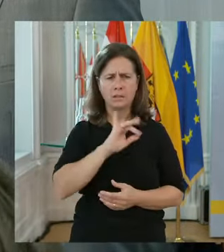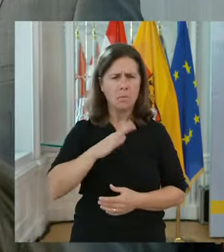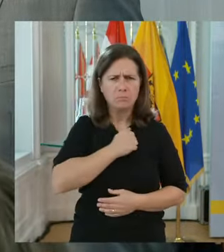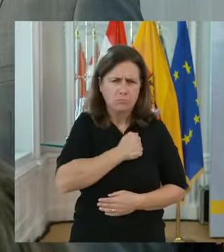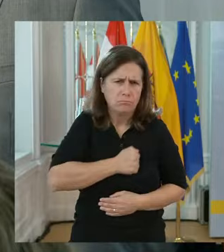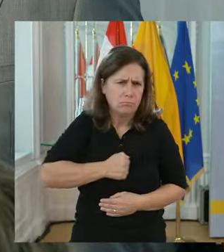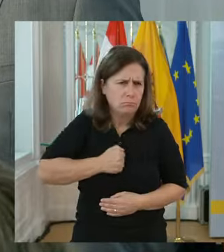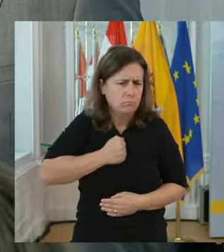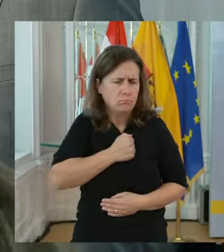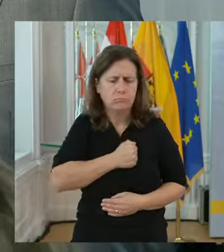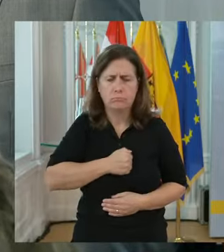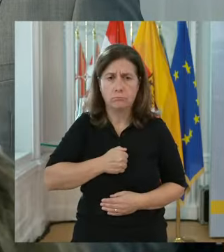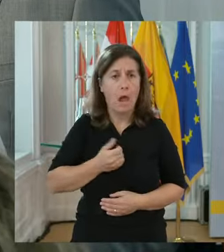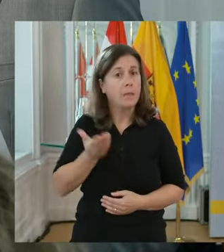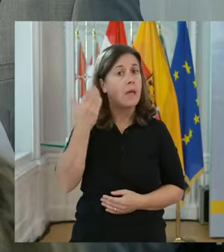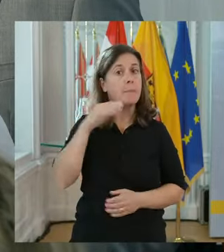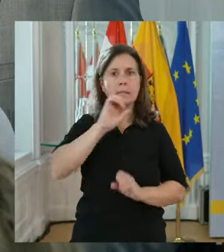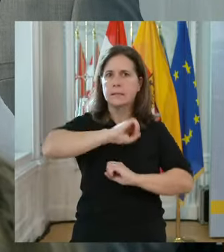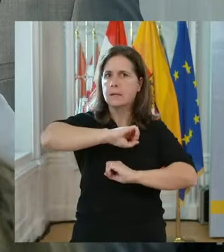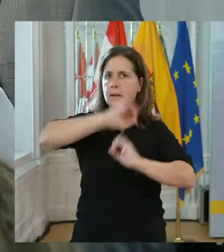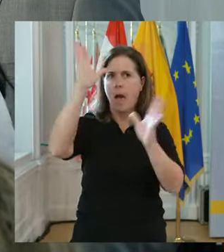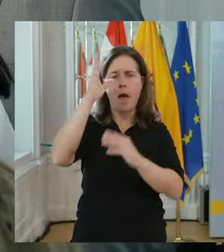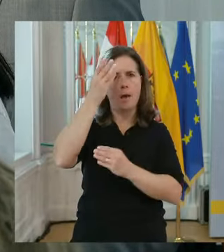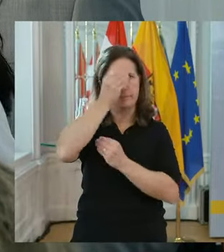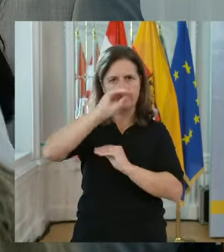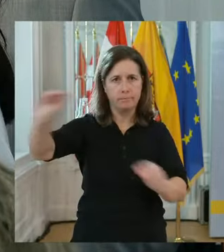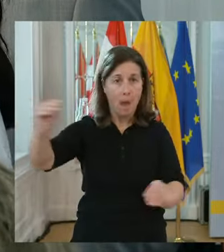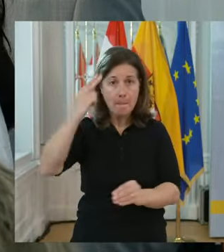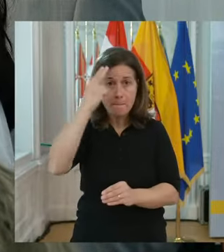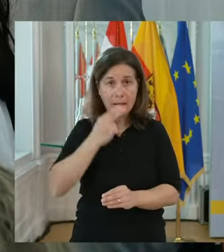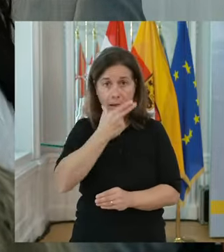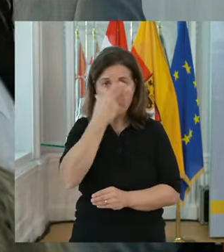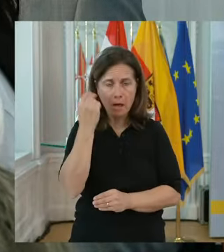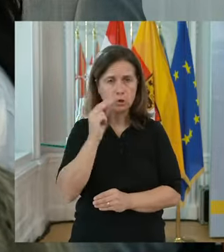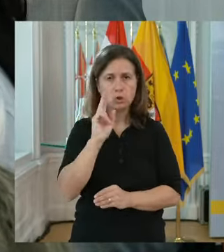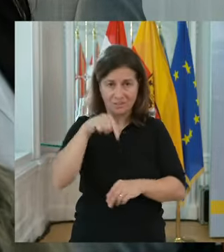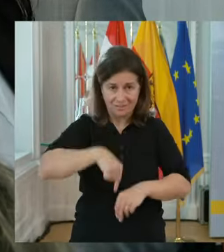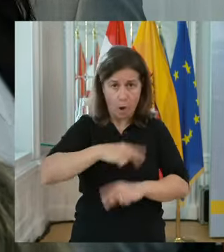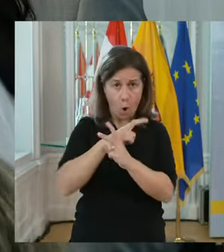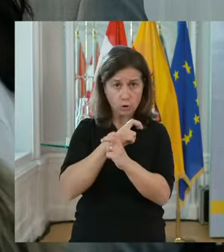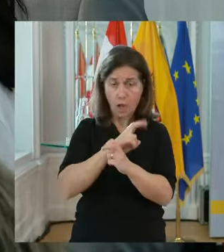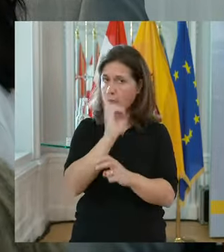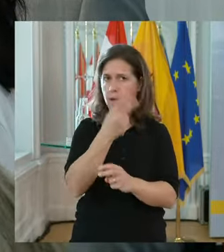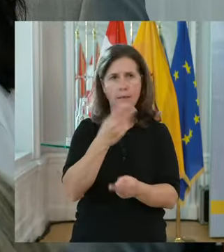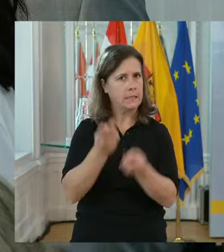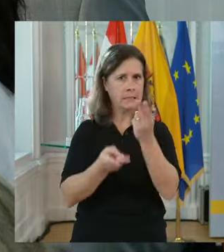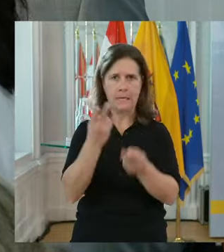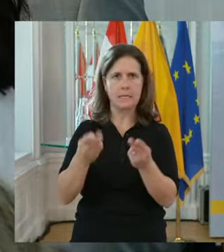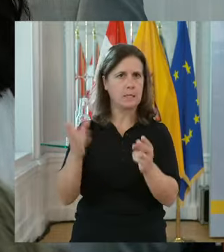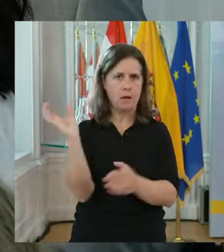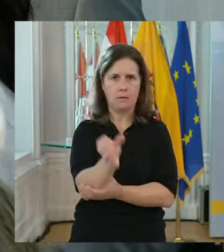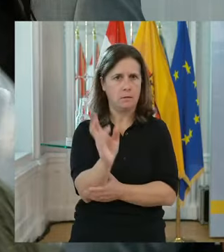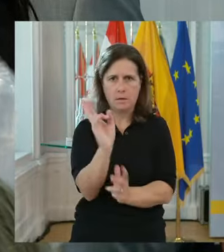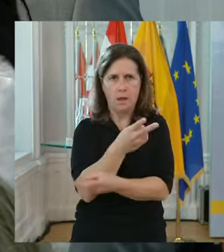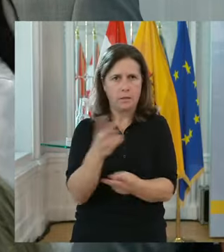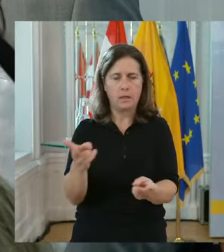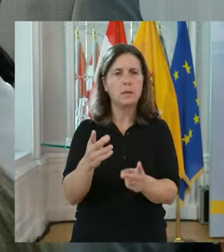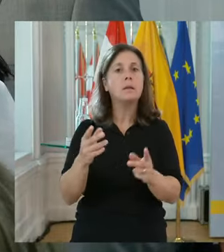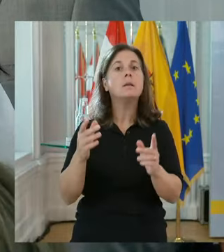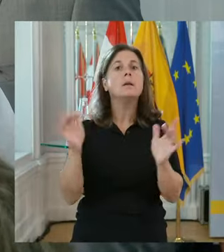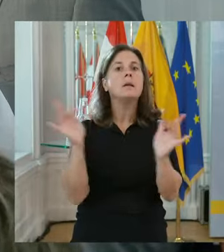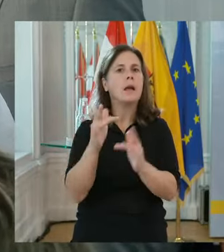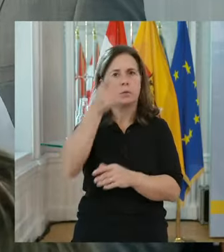deprimiert, weil man ihr ganz klar ins Gesicht gesagt hat, ein blinder Mensch kann in Österreich nicht Richter werden, ganz anders als in